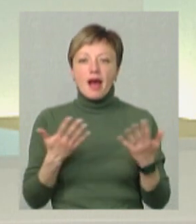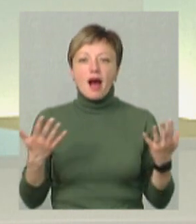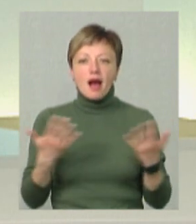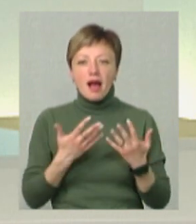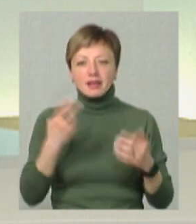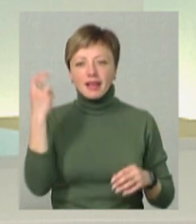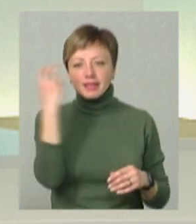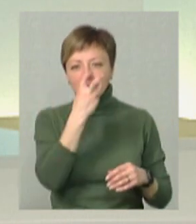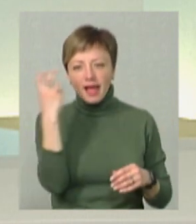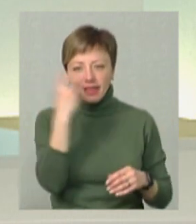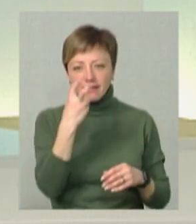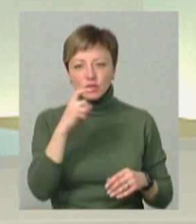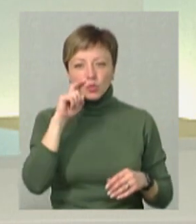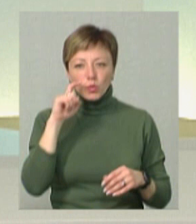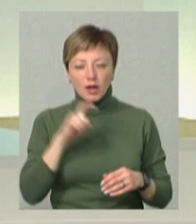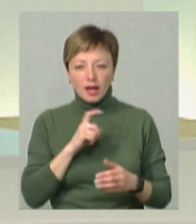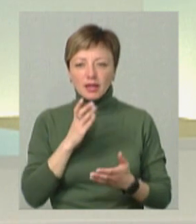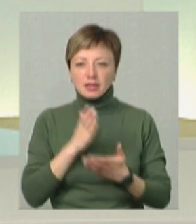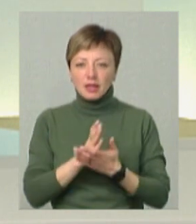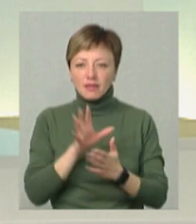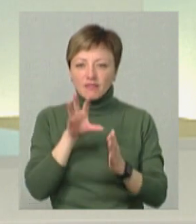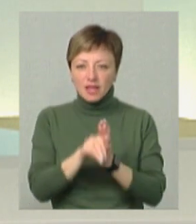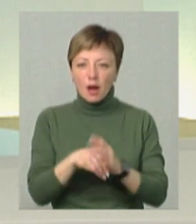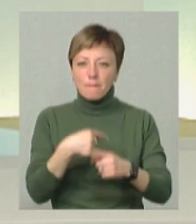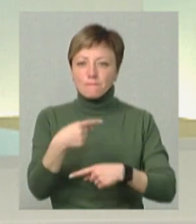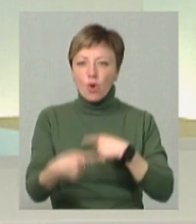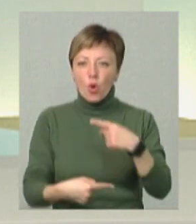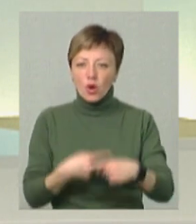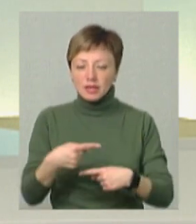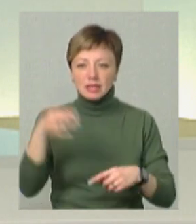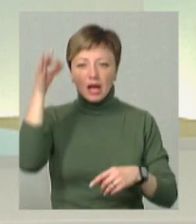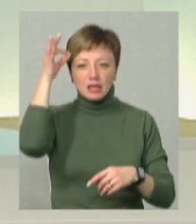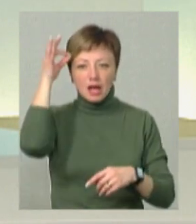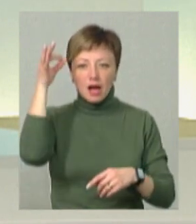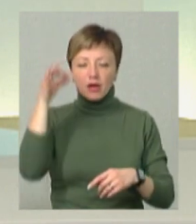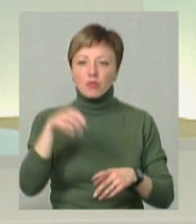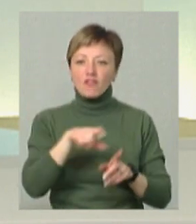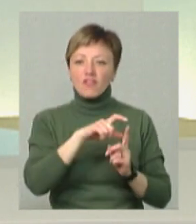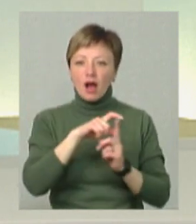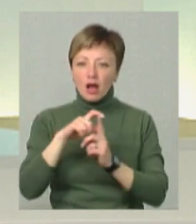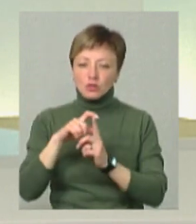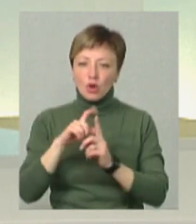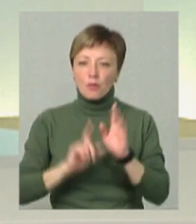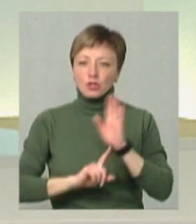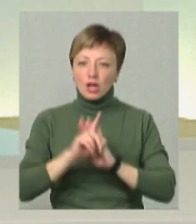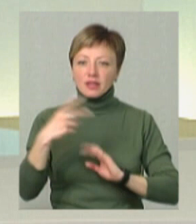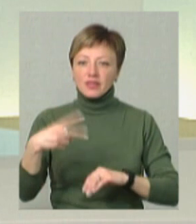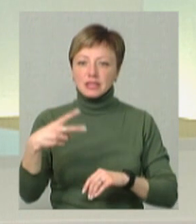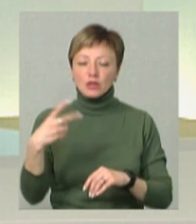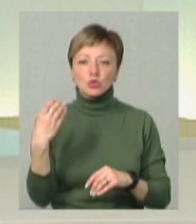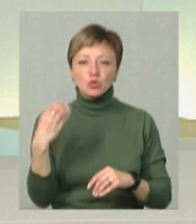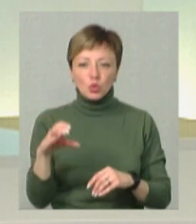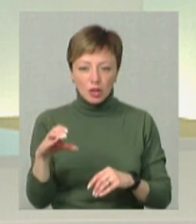до України сидить в них вже поколіннями. Ну, згадаємо хоч би ту фразу початку ХХ